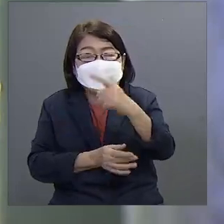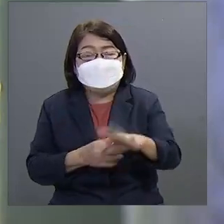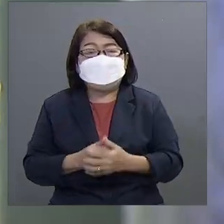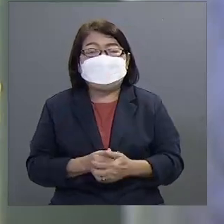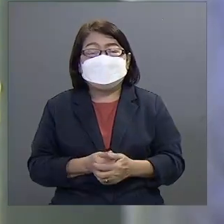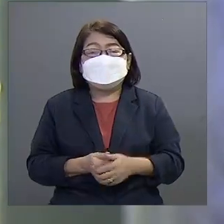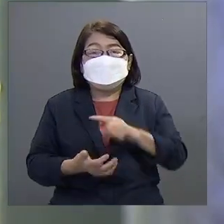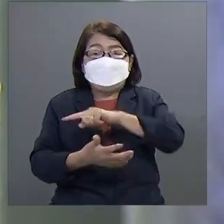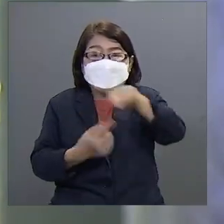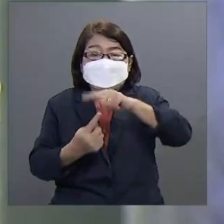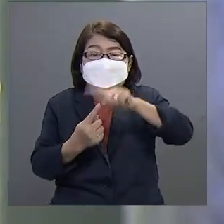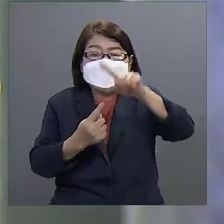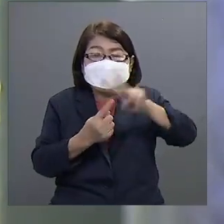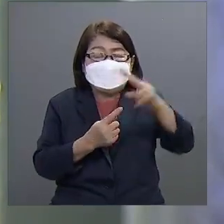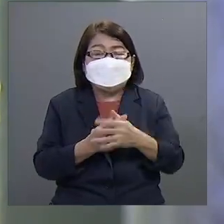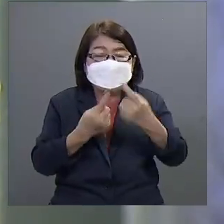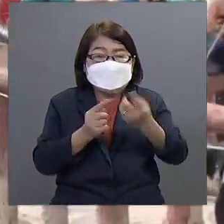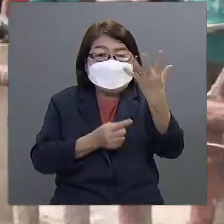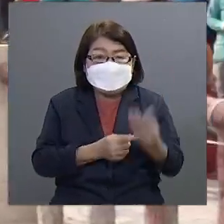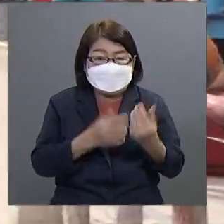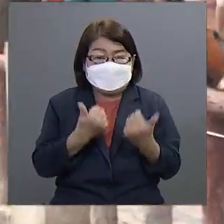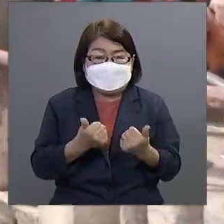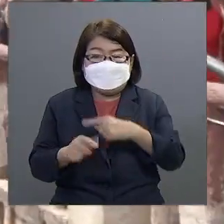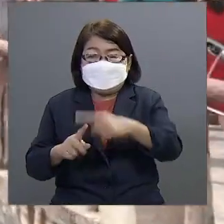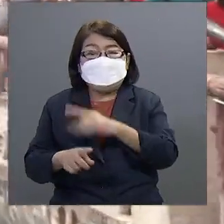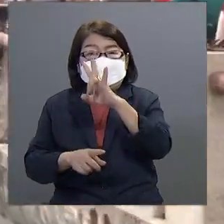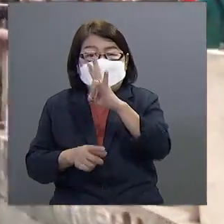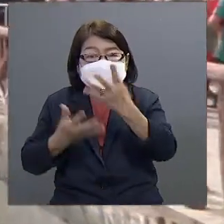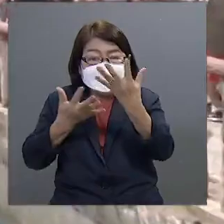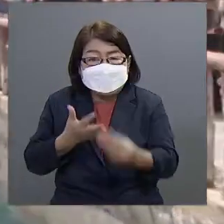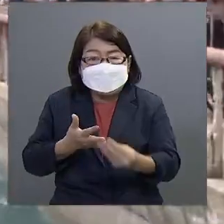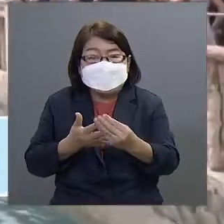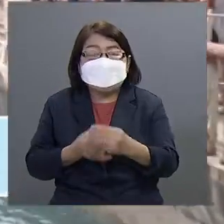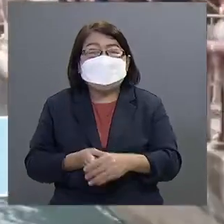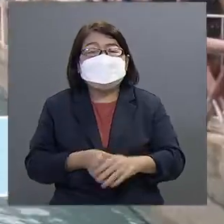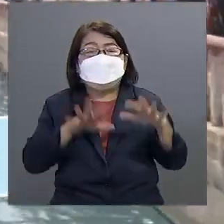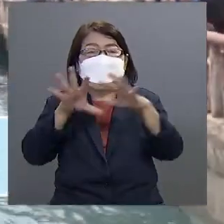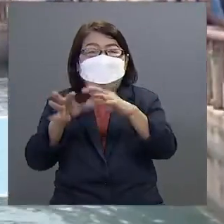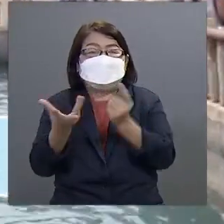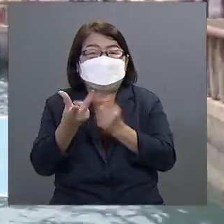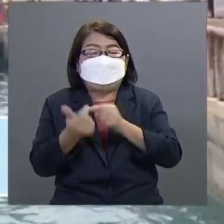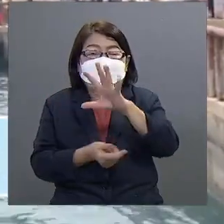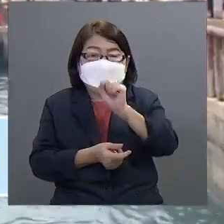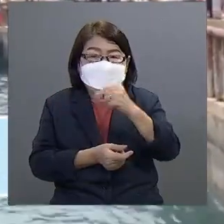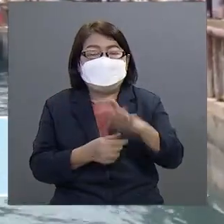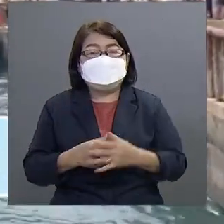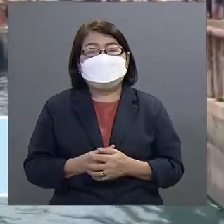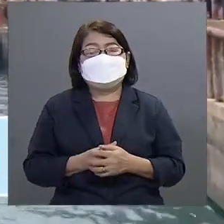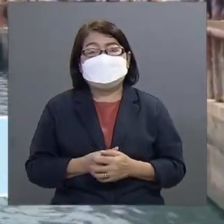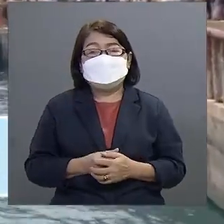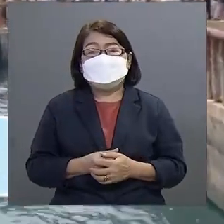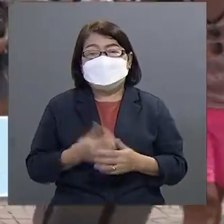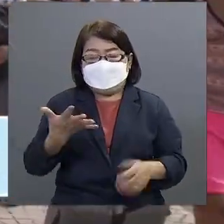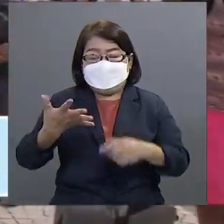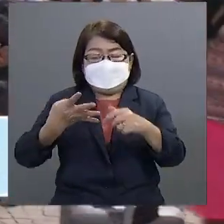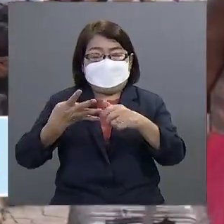ครึ่งเดือนของเดือนกรกฎาคมเนี่ยได้มา 500,000 คนแล้วครับฉะนั้นนะครับในไตรมาสที่3เนี่ยเดือนละล้